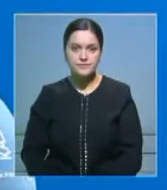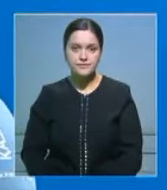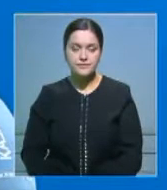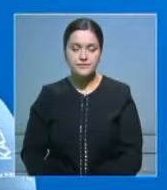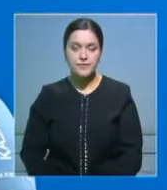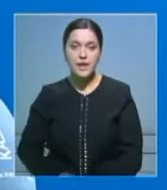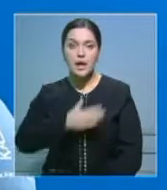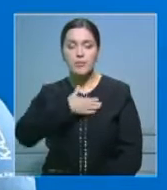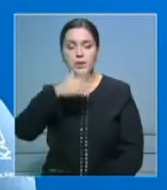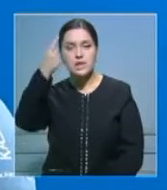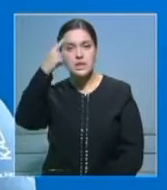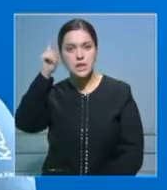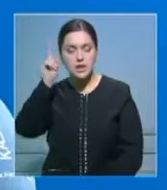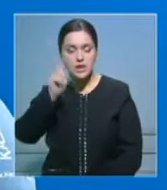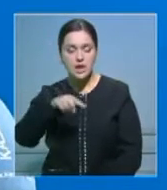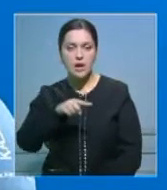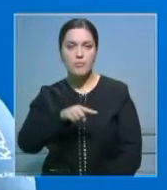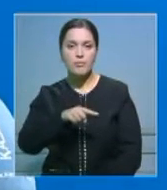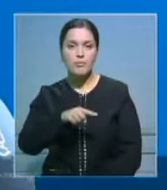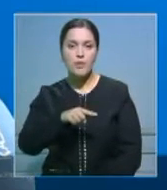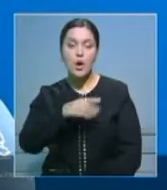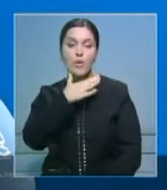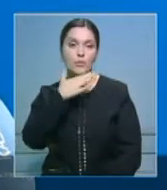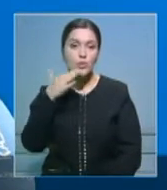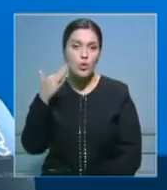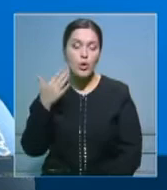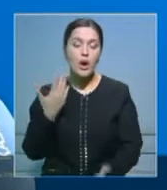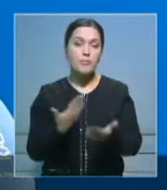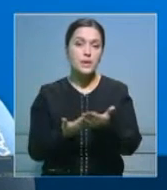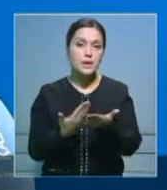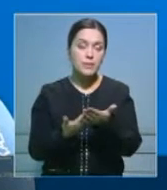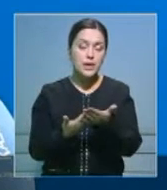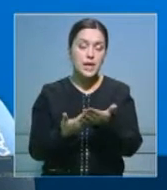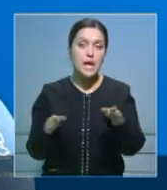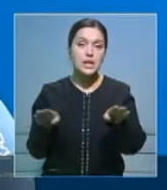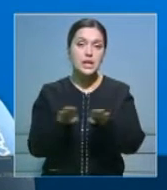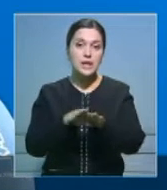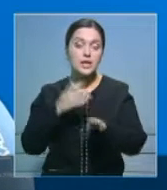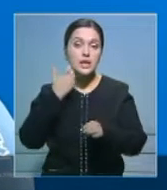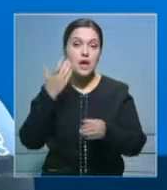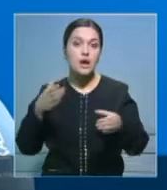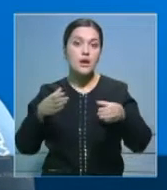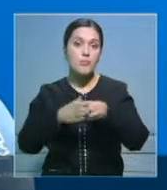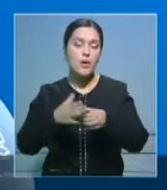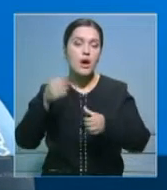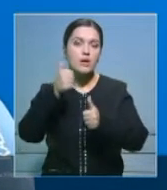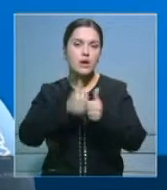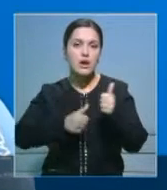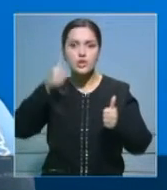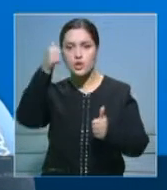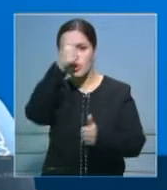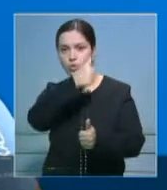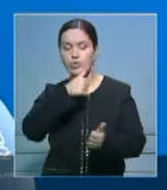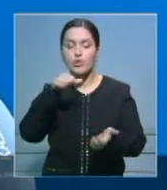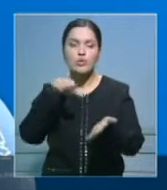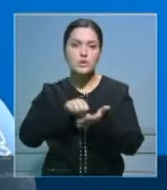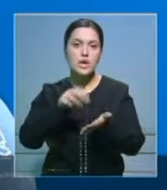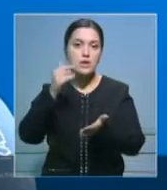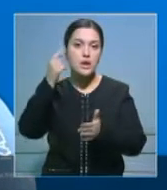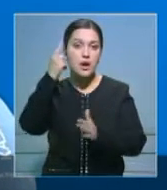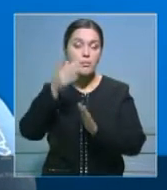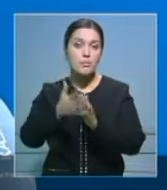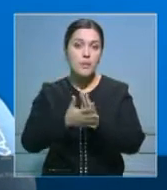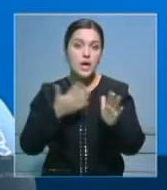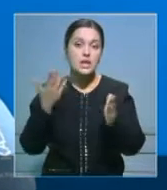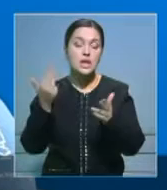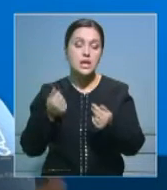Мы знаем очень много таких примеров. Когда компании каждый год участвуют, понятно, это необходимо